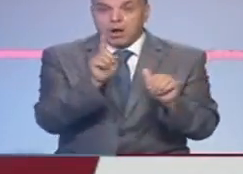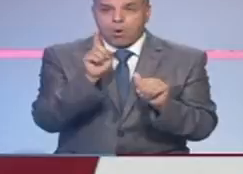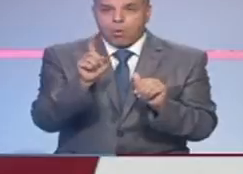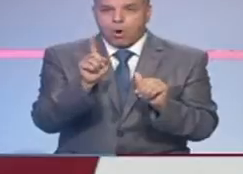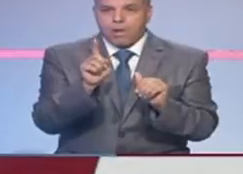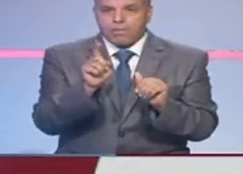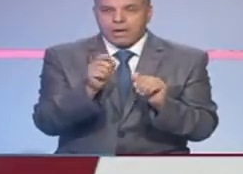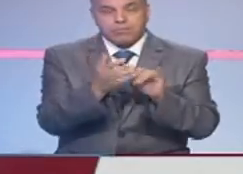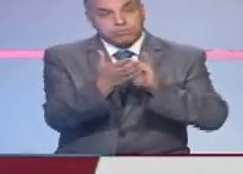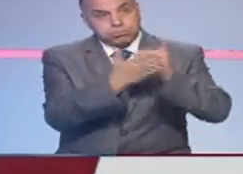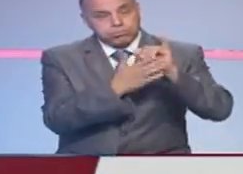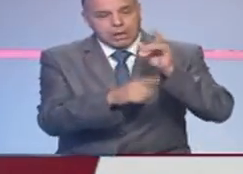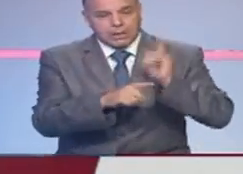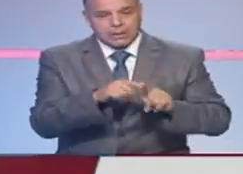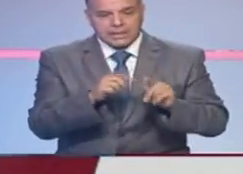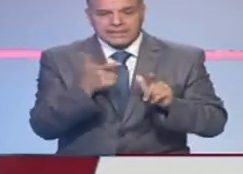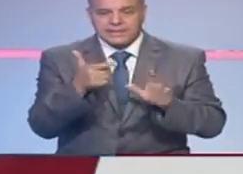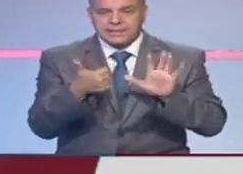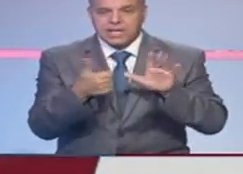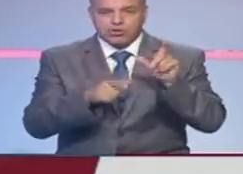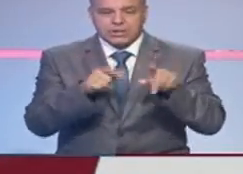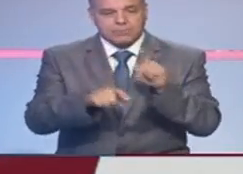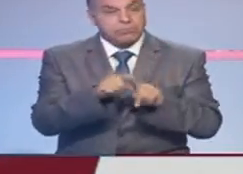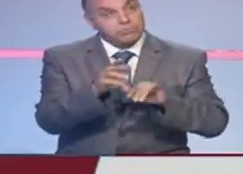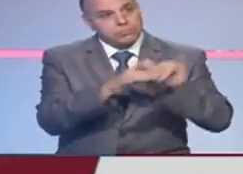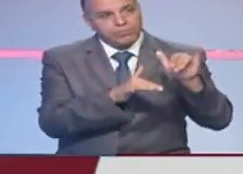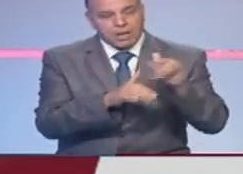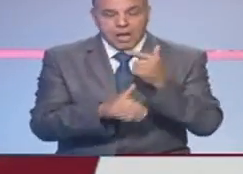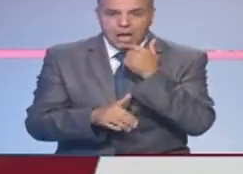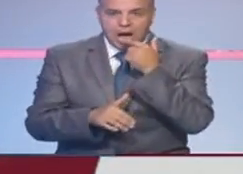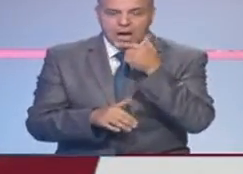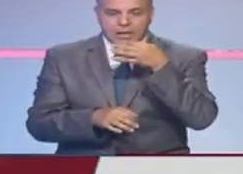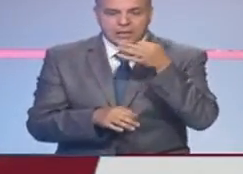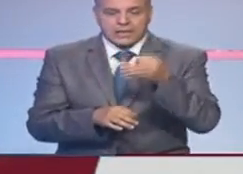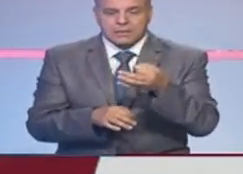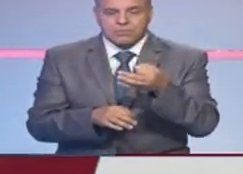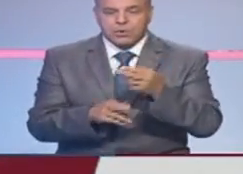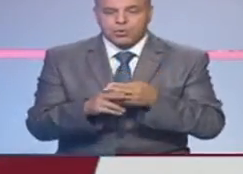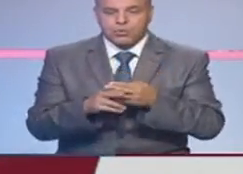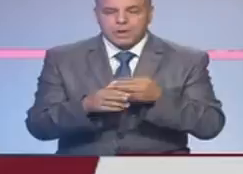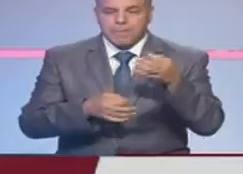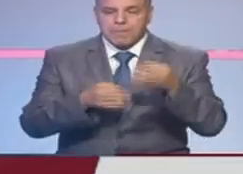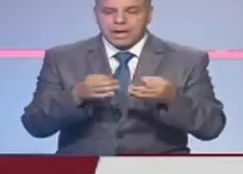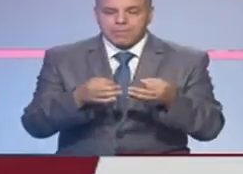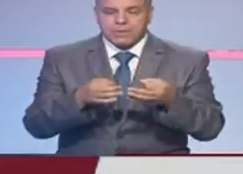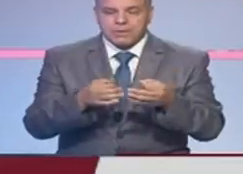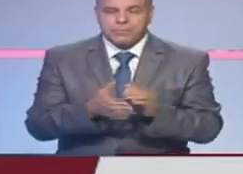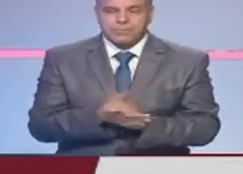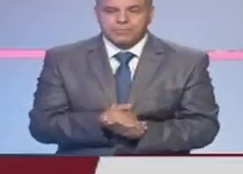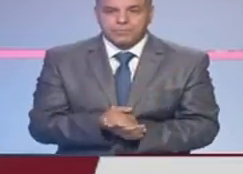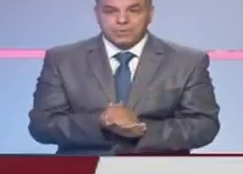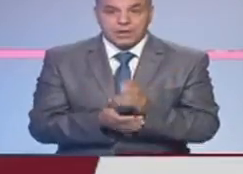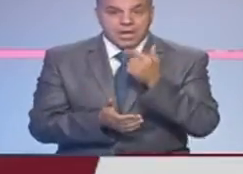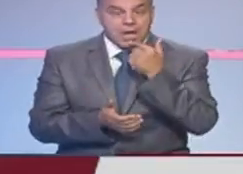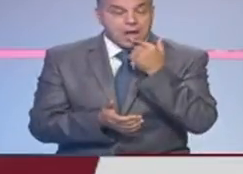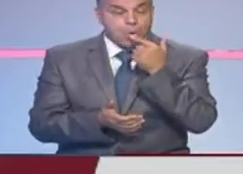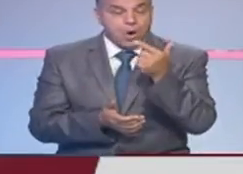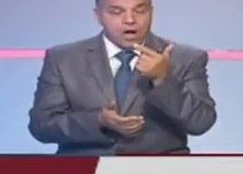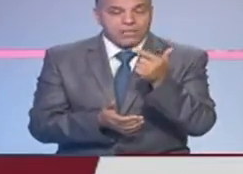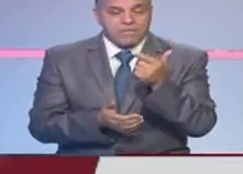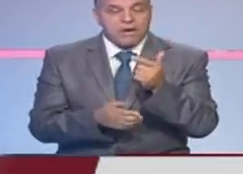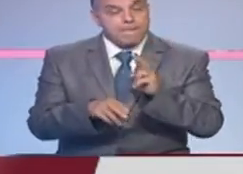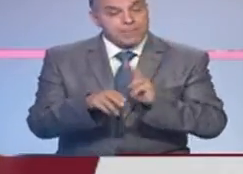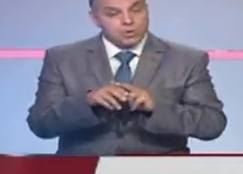تحجير السفر على سته منهم وفق ما افاد به الناطق باسم القطب الدولي واضاف